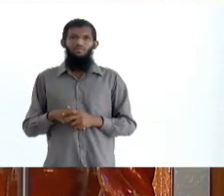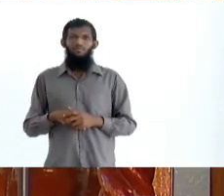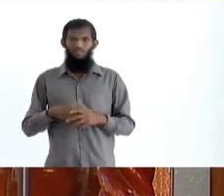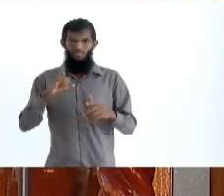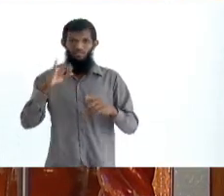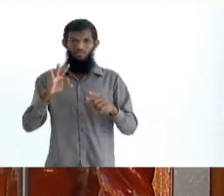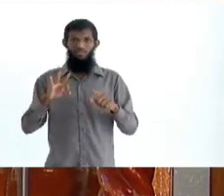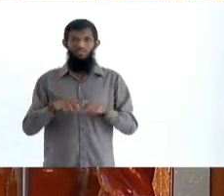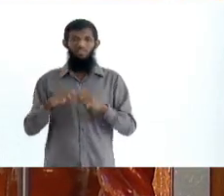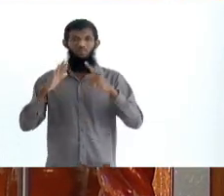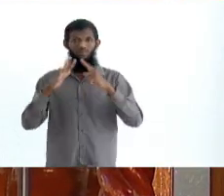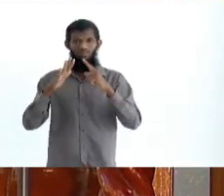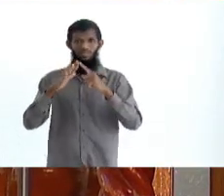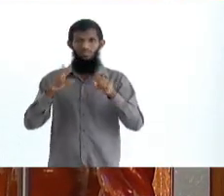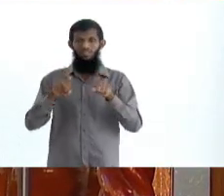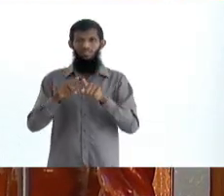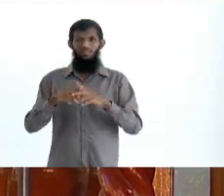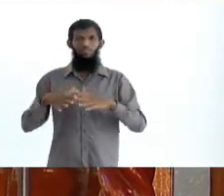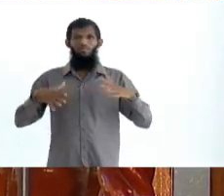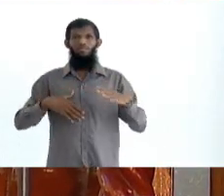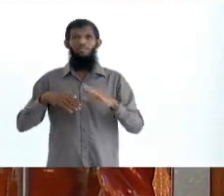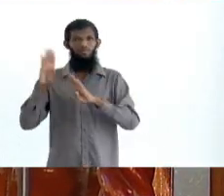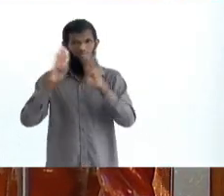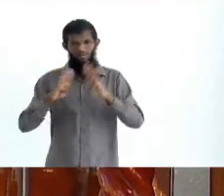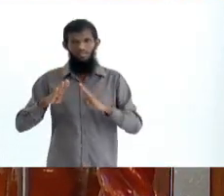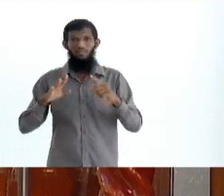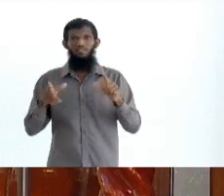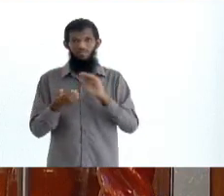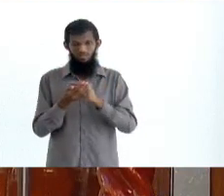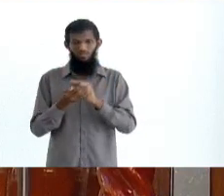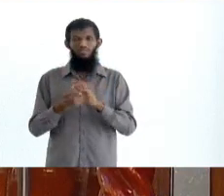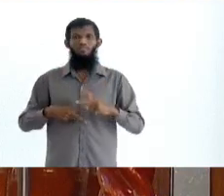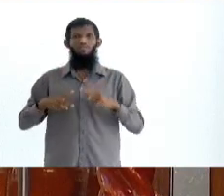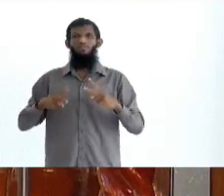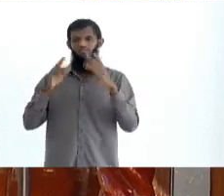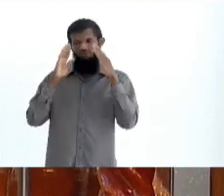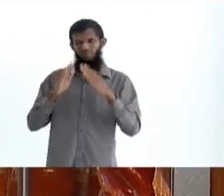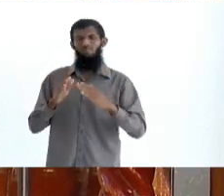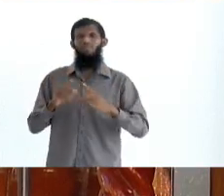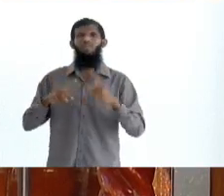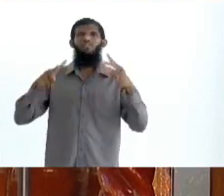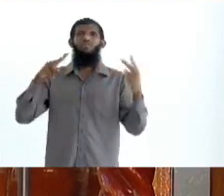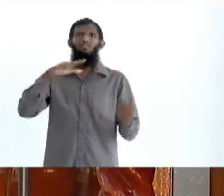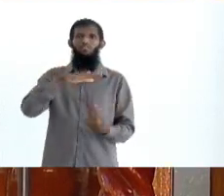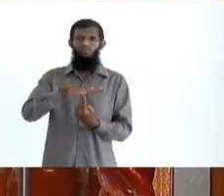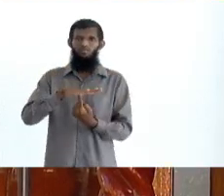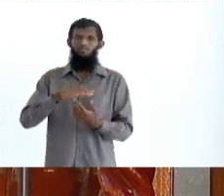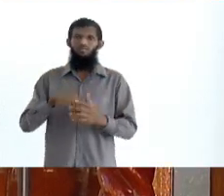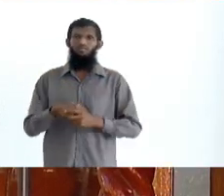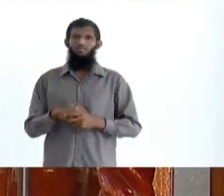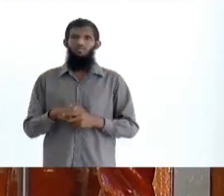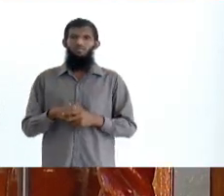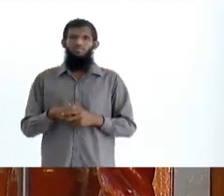matiga zuanun tarviyat kurma khasa samal kamed dencehe. Kitman nabiyya sallallahu aleyhi